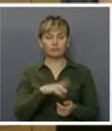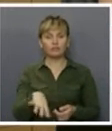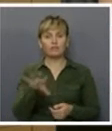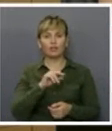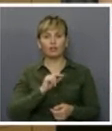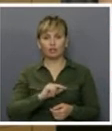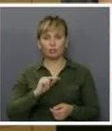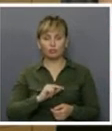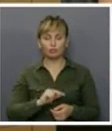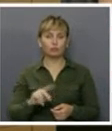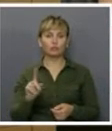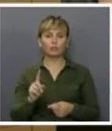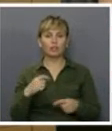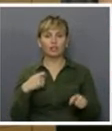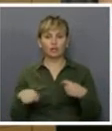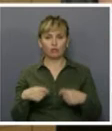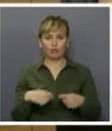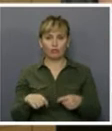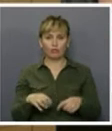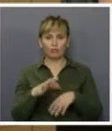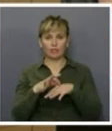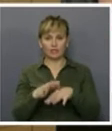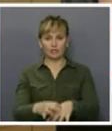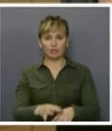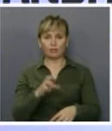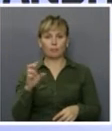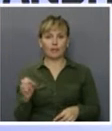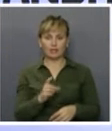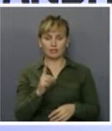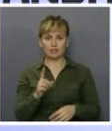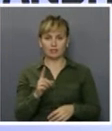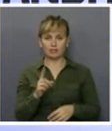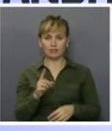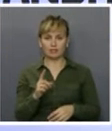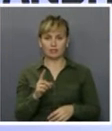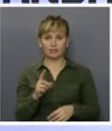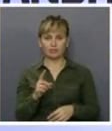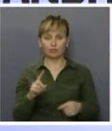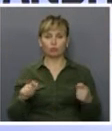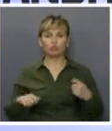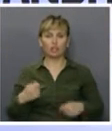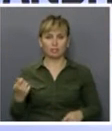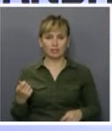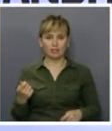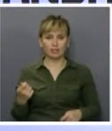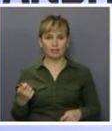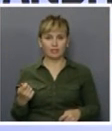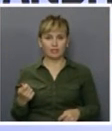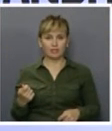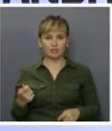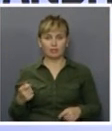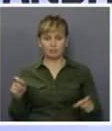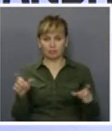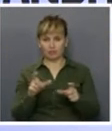над тем, чтобы торговля протекала без, так сказать, ущерба самому